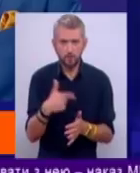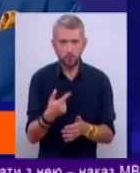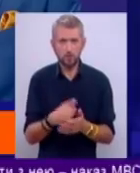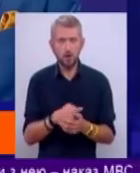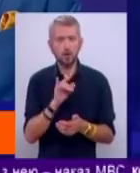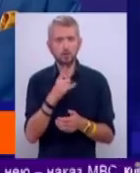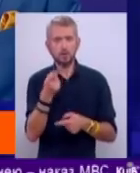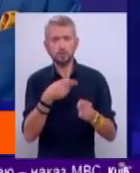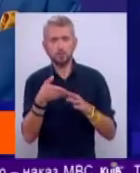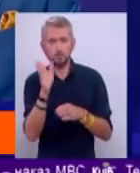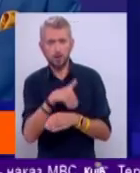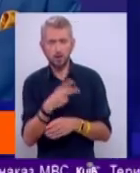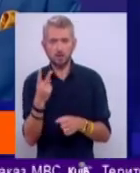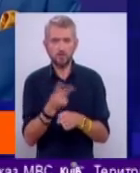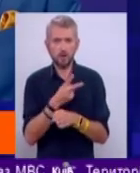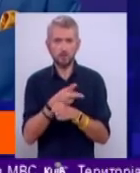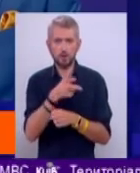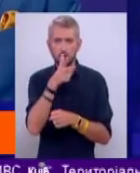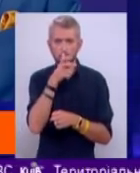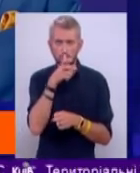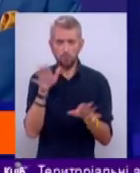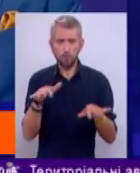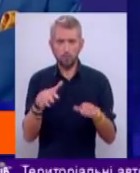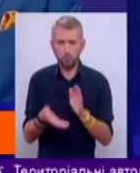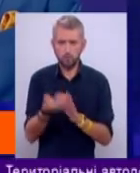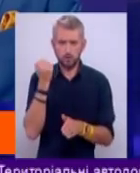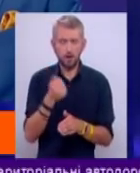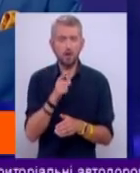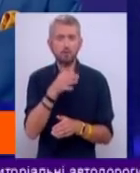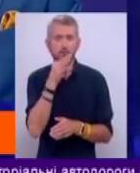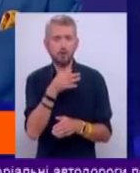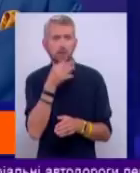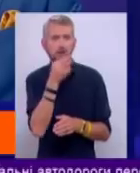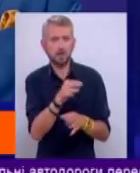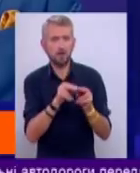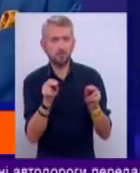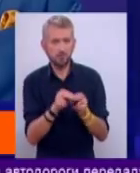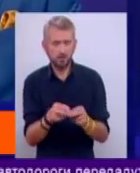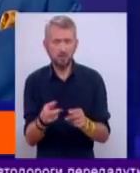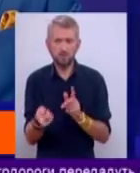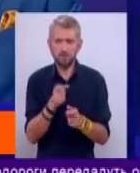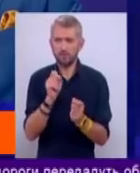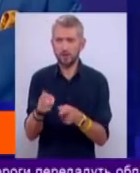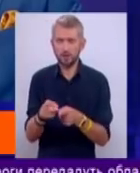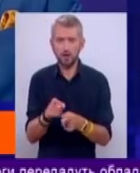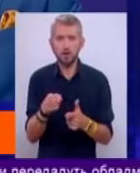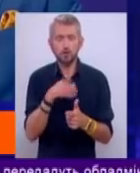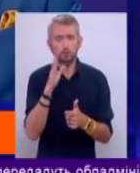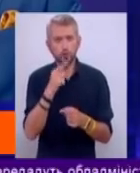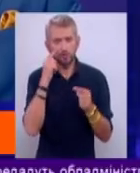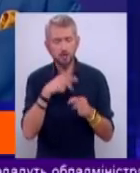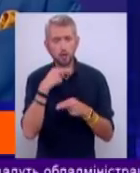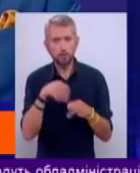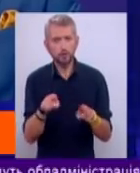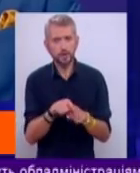каже, два рази витягни муку. Сказав учитель, чи не сказав, але сказав, витягни і витягни її. То чи будуть звертати увагу на